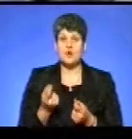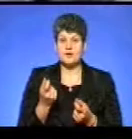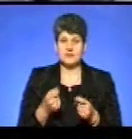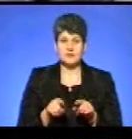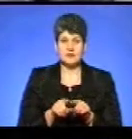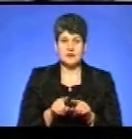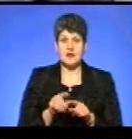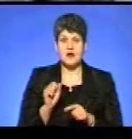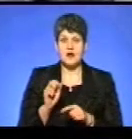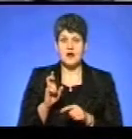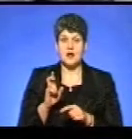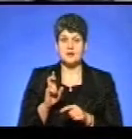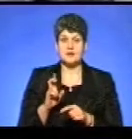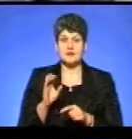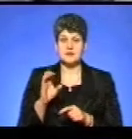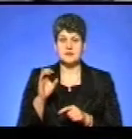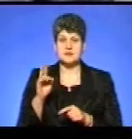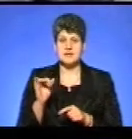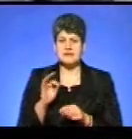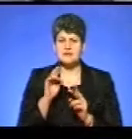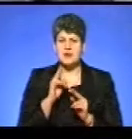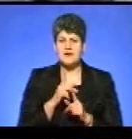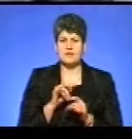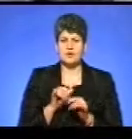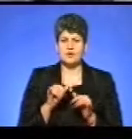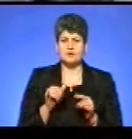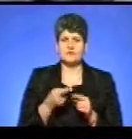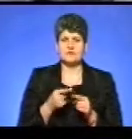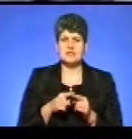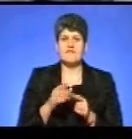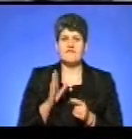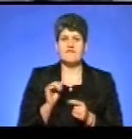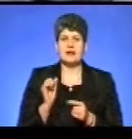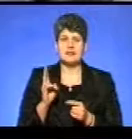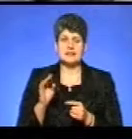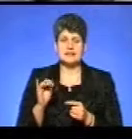самі абсцеси, неправильний розвиток цієї вакцини, як вона має